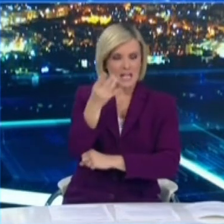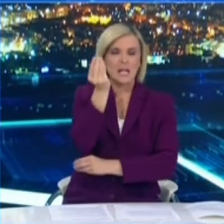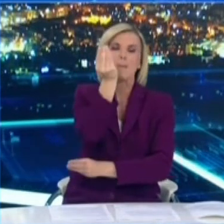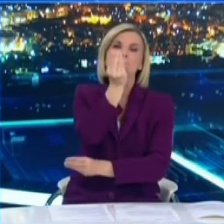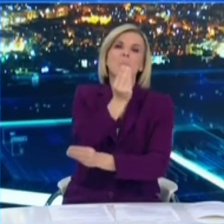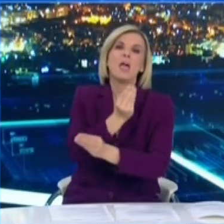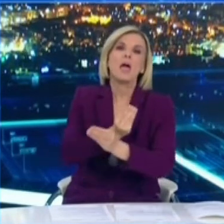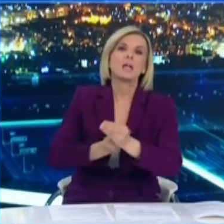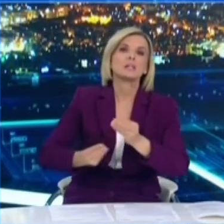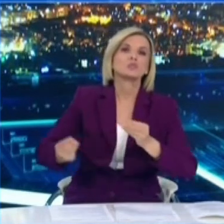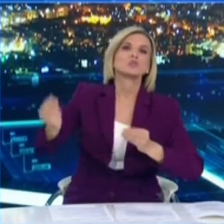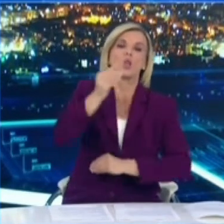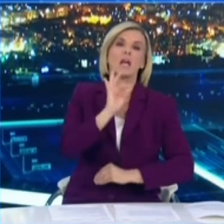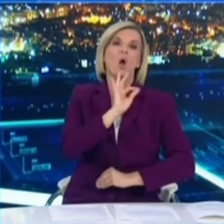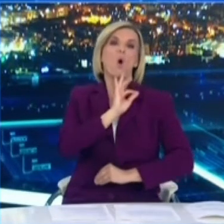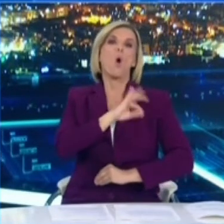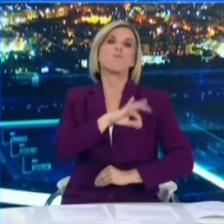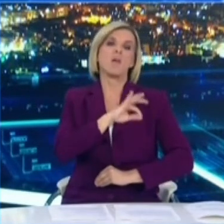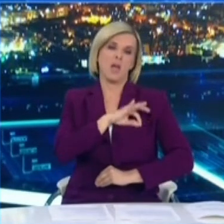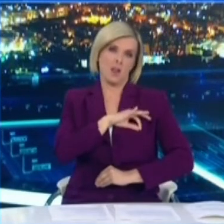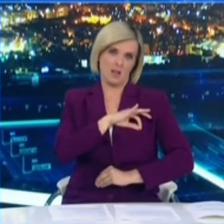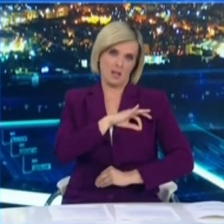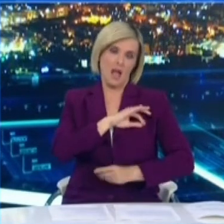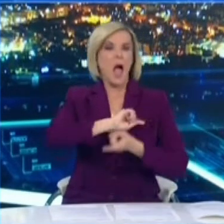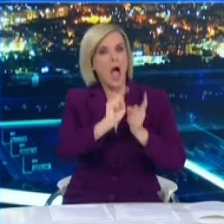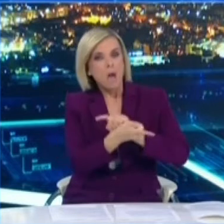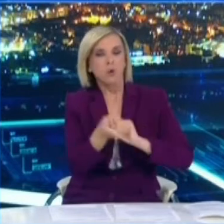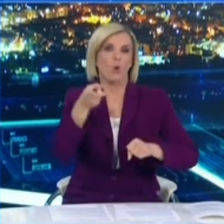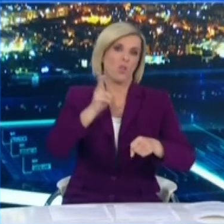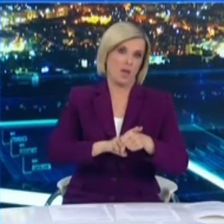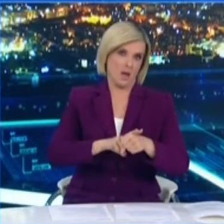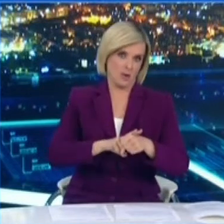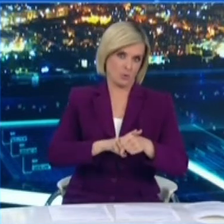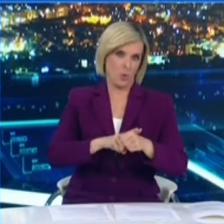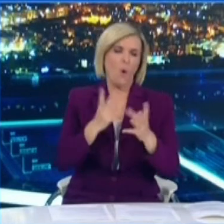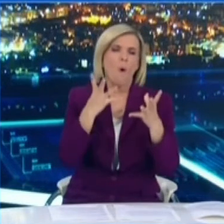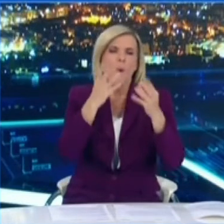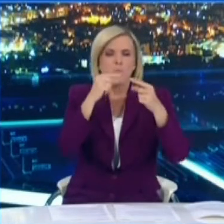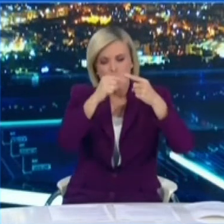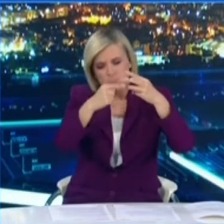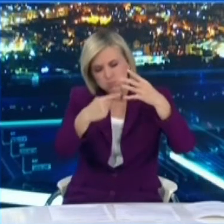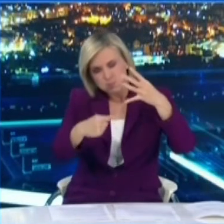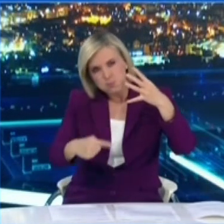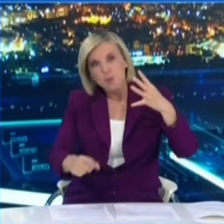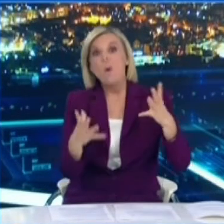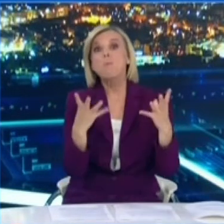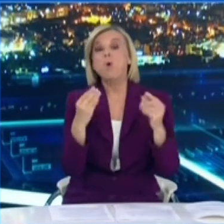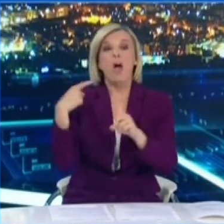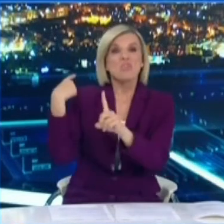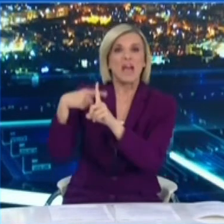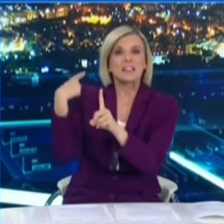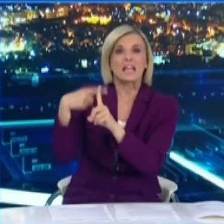νοσοκομιακής νοσηλείας και των θανάτων από COVID υπερτερεί σημαντικά έναντι